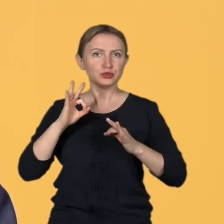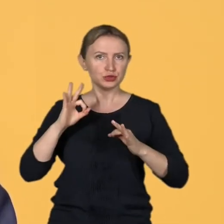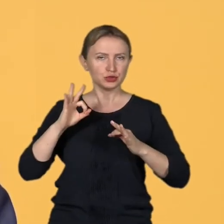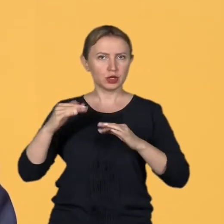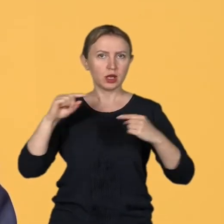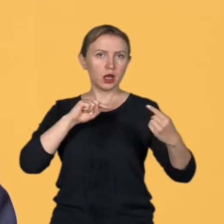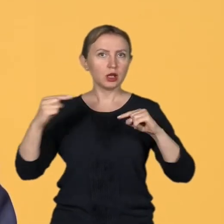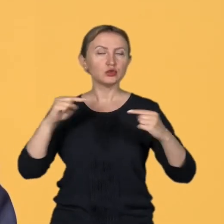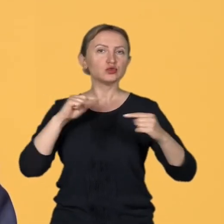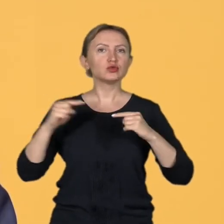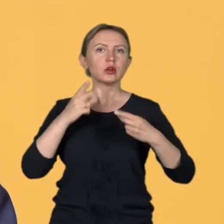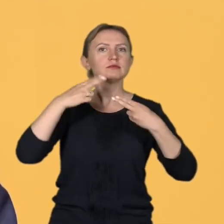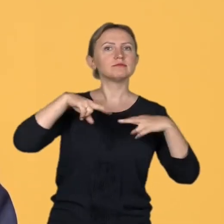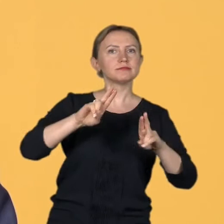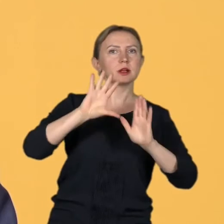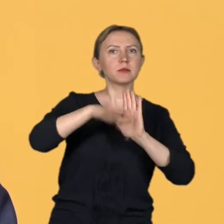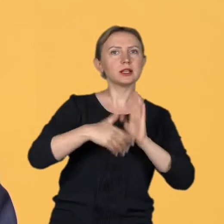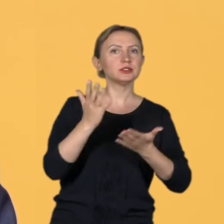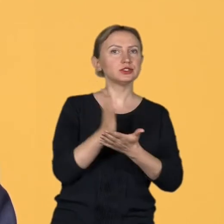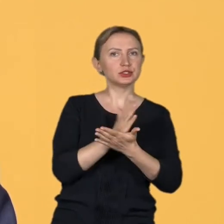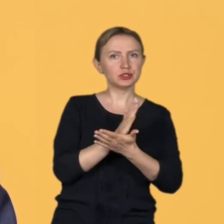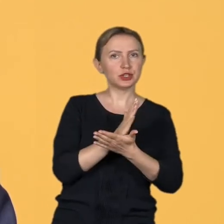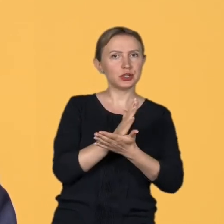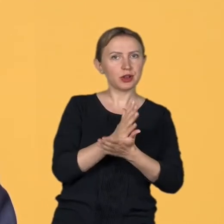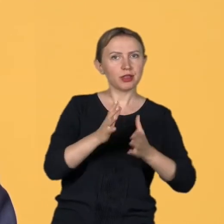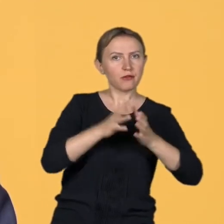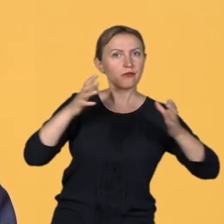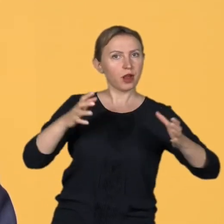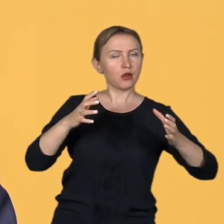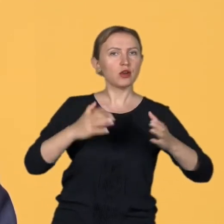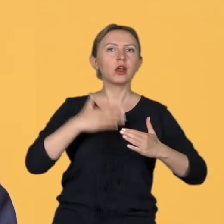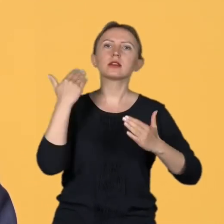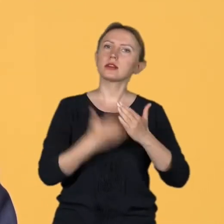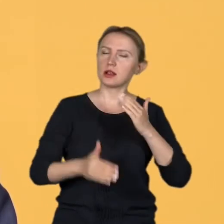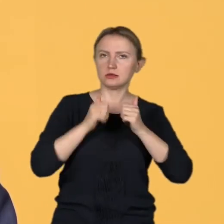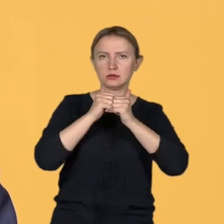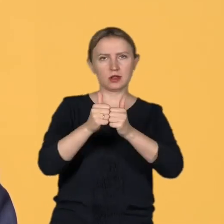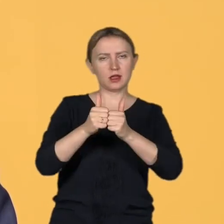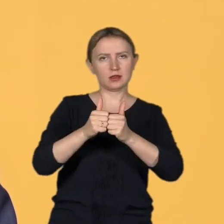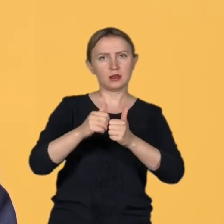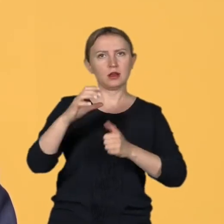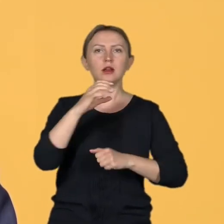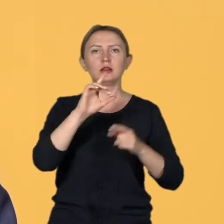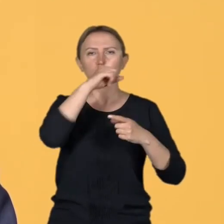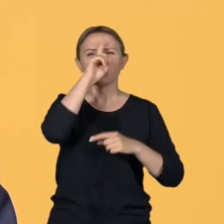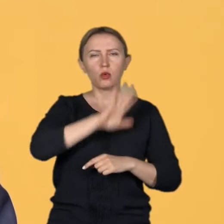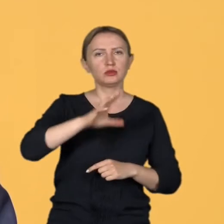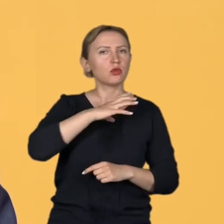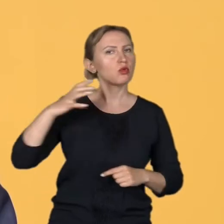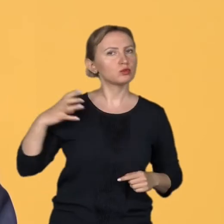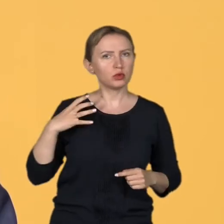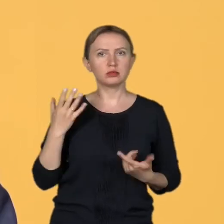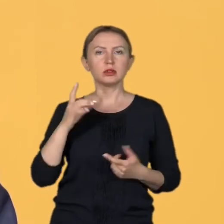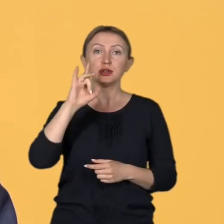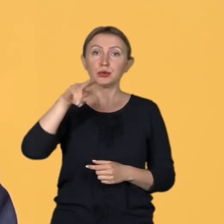panelu, należą do tych miast średniej wielkości, które tracą swoje funkcje społeczno-gospodarcze.